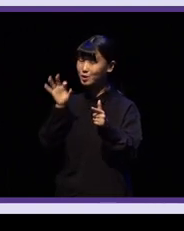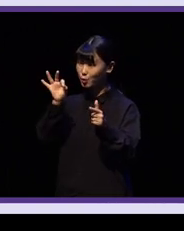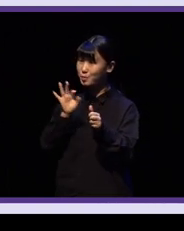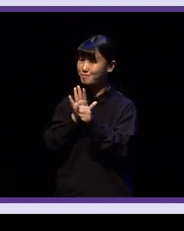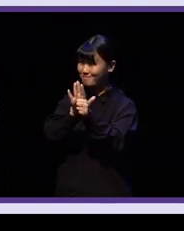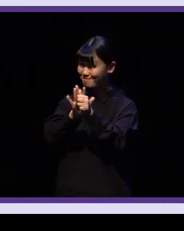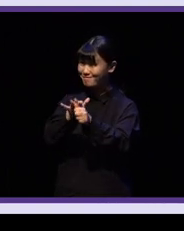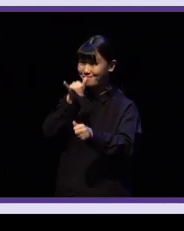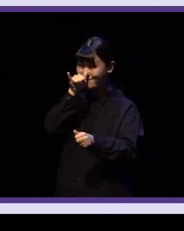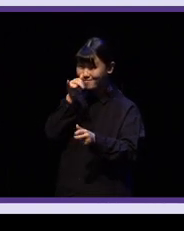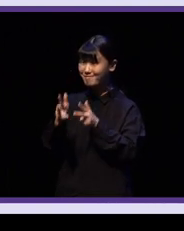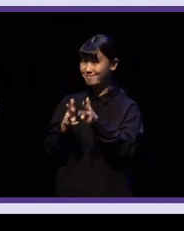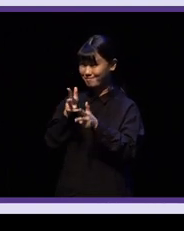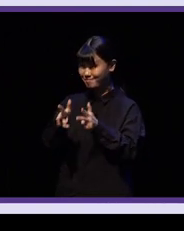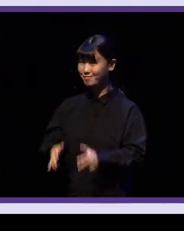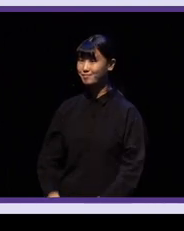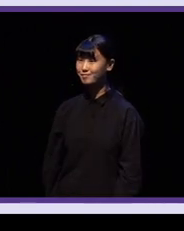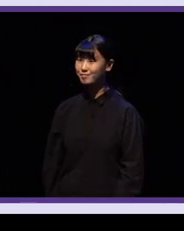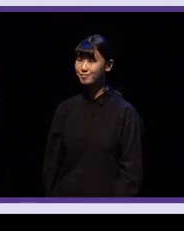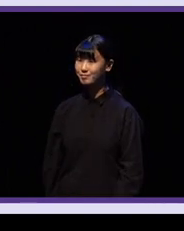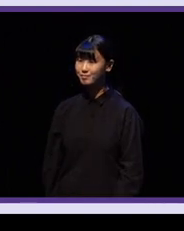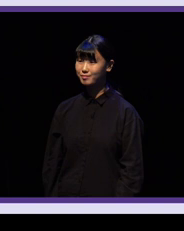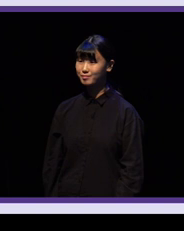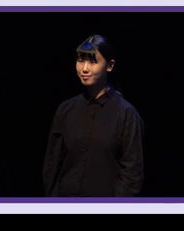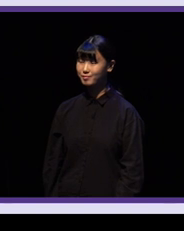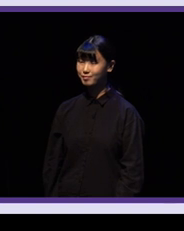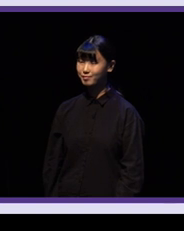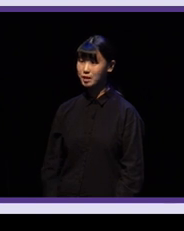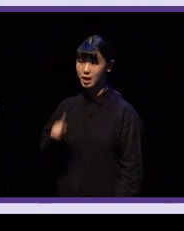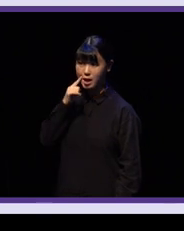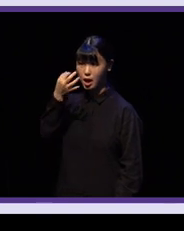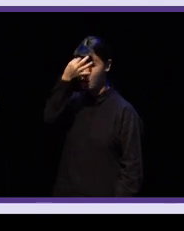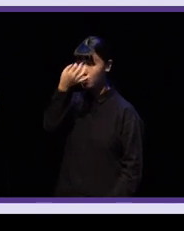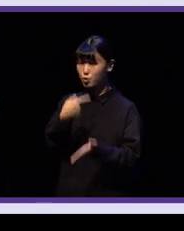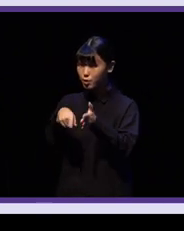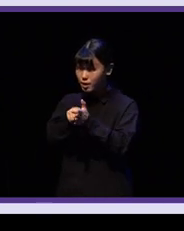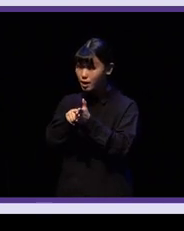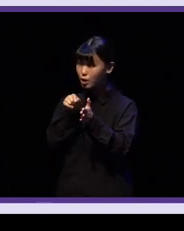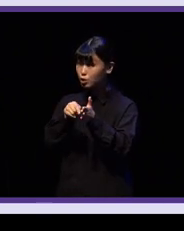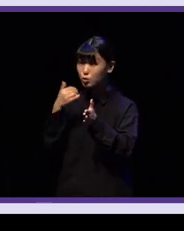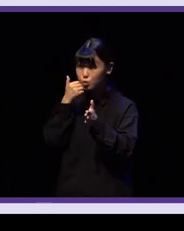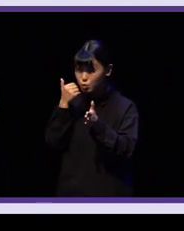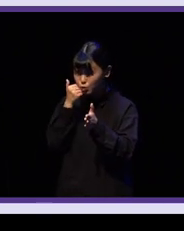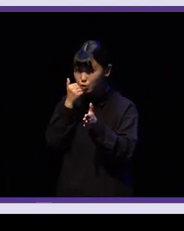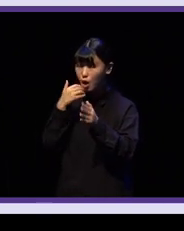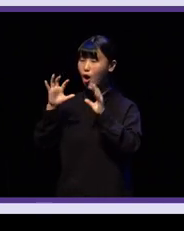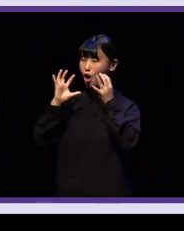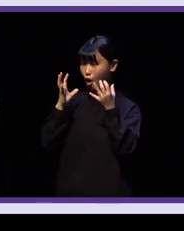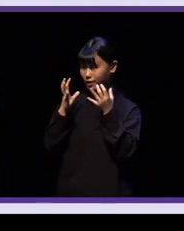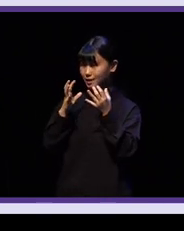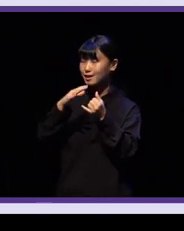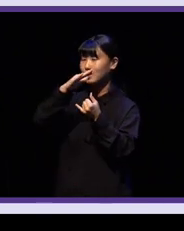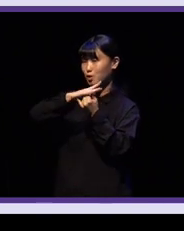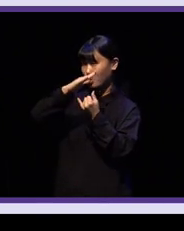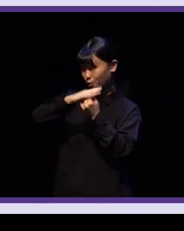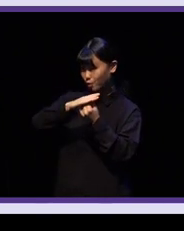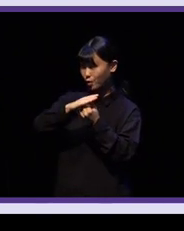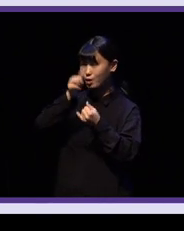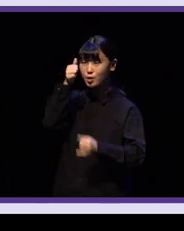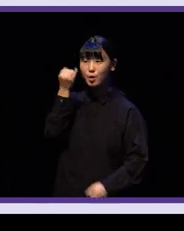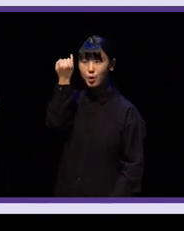사업입니다 다만 그 대상이 명확하게 어린이 영유아를 포함한 어린이 청소년을